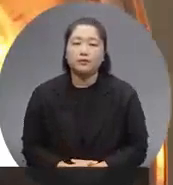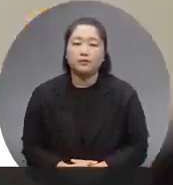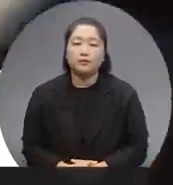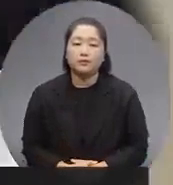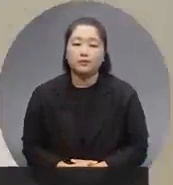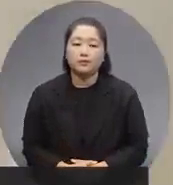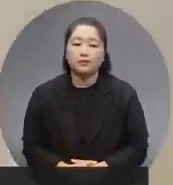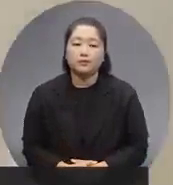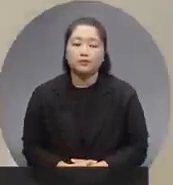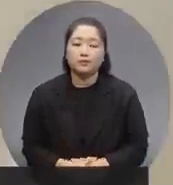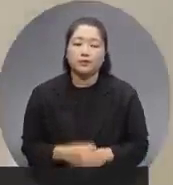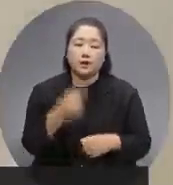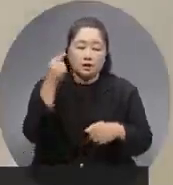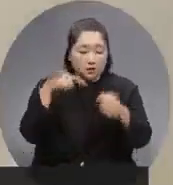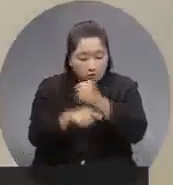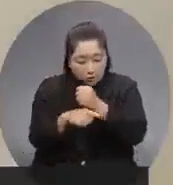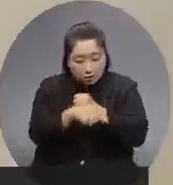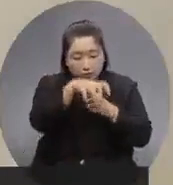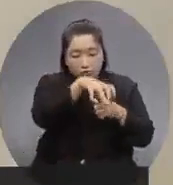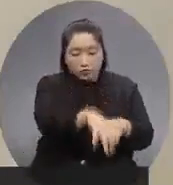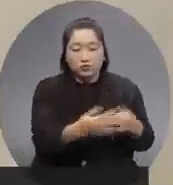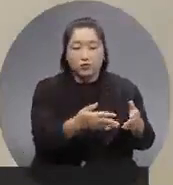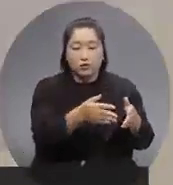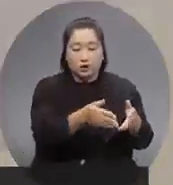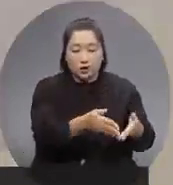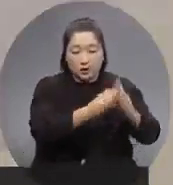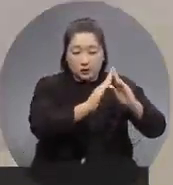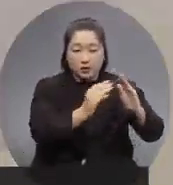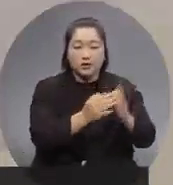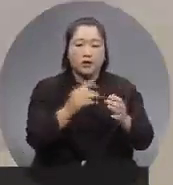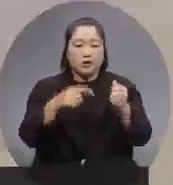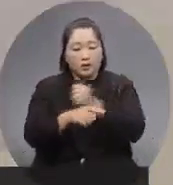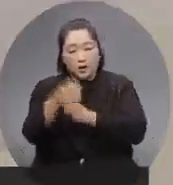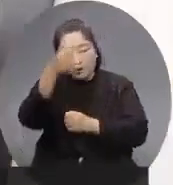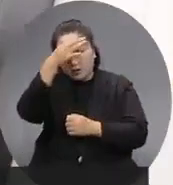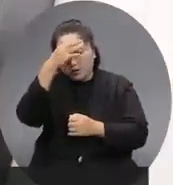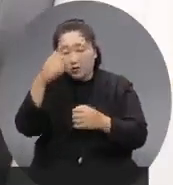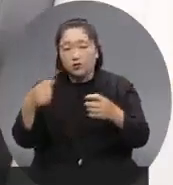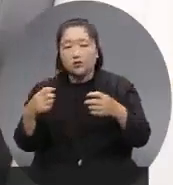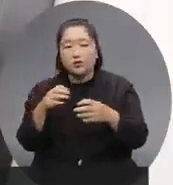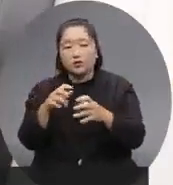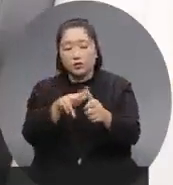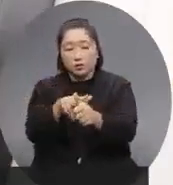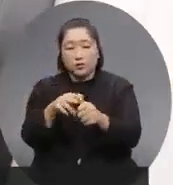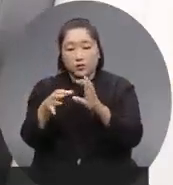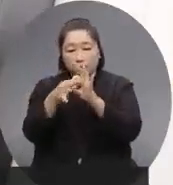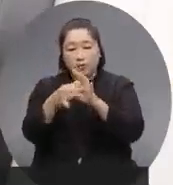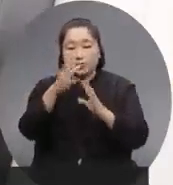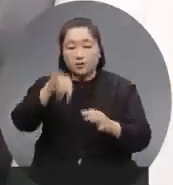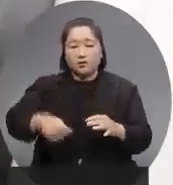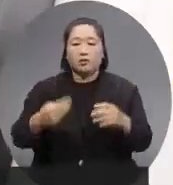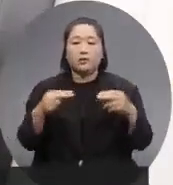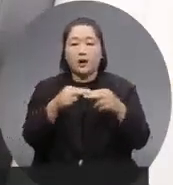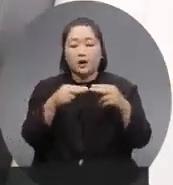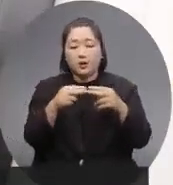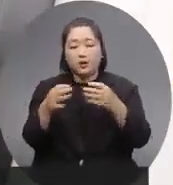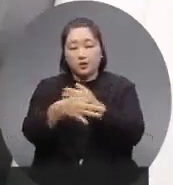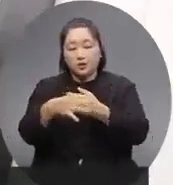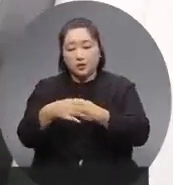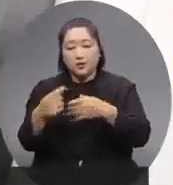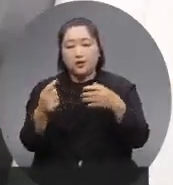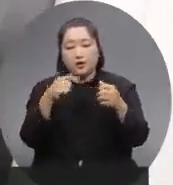있습니다. 연구소도 같이 설립해 최근에는 과학기술정보통신부가 주관하는 바이오 의료기술 연구